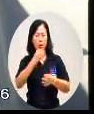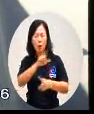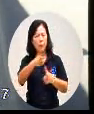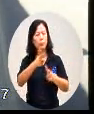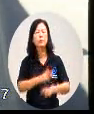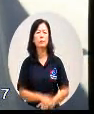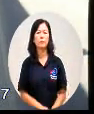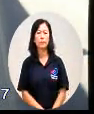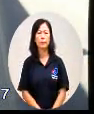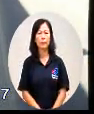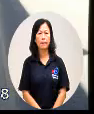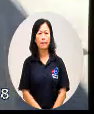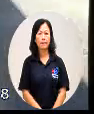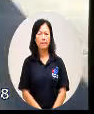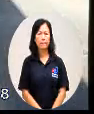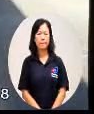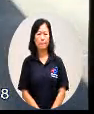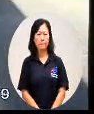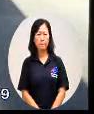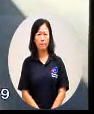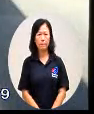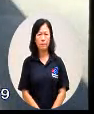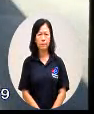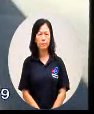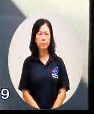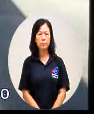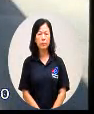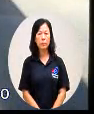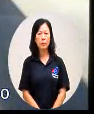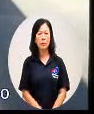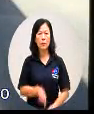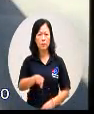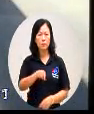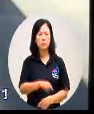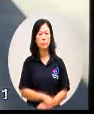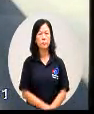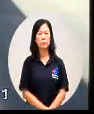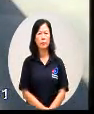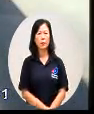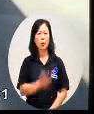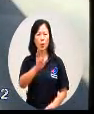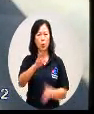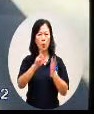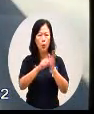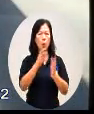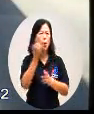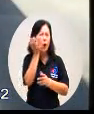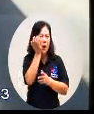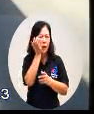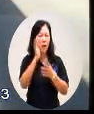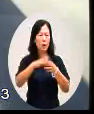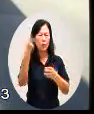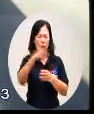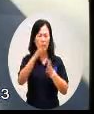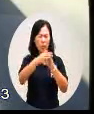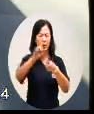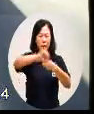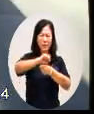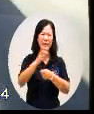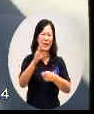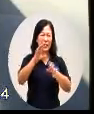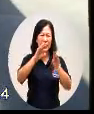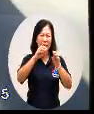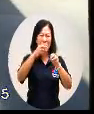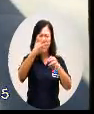这样哈、哦。再看看，你有看到这围是石头啊，围用用空 RC 哈、哦，